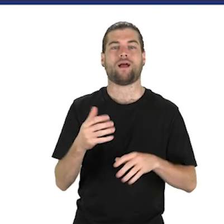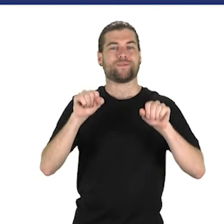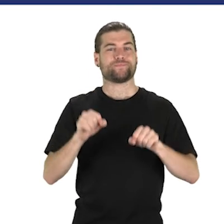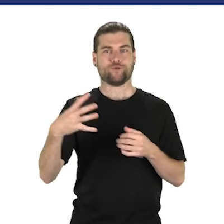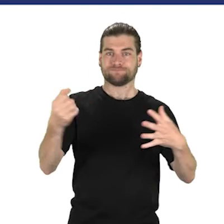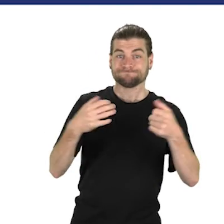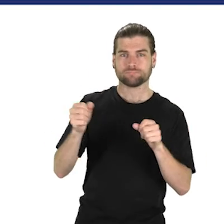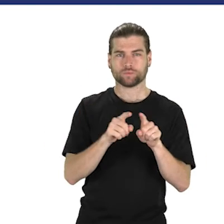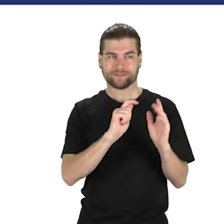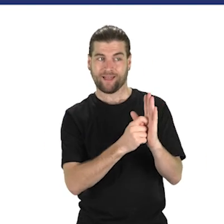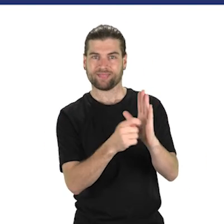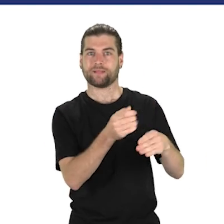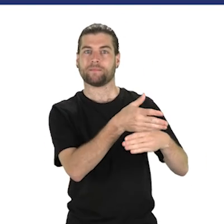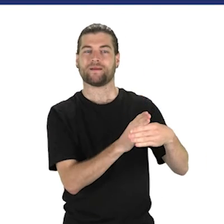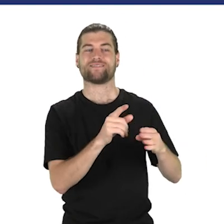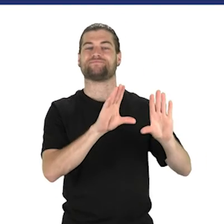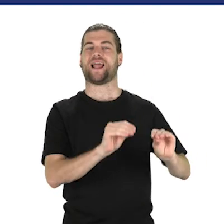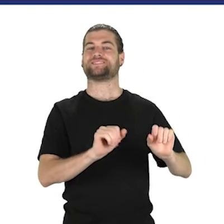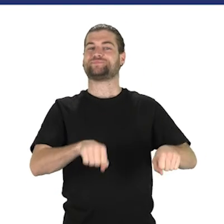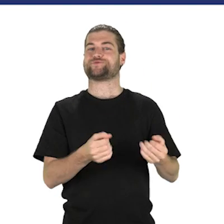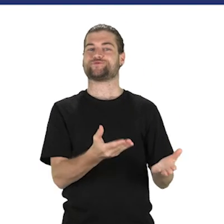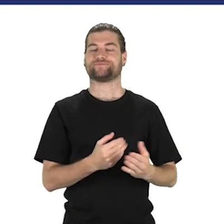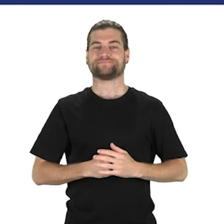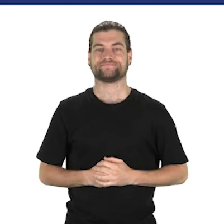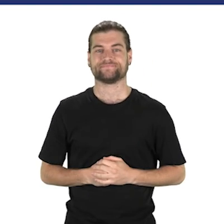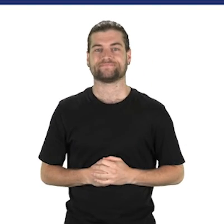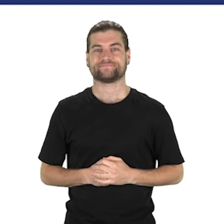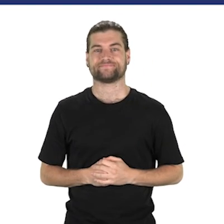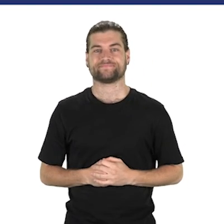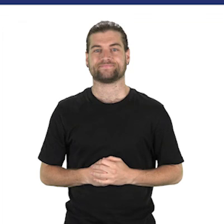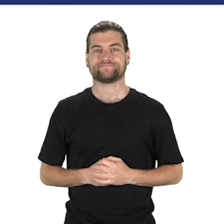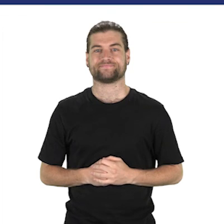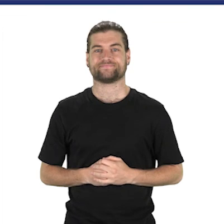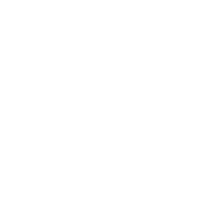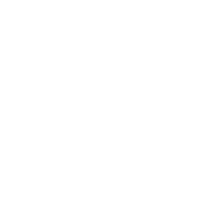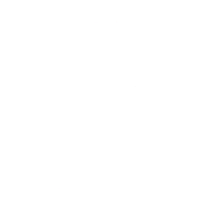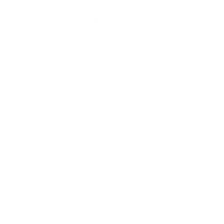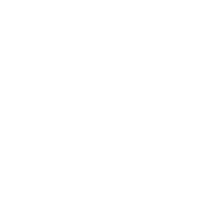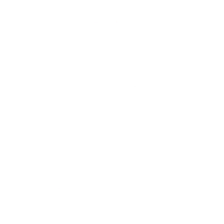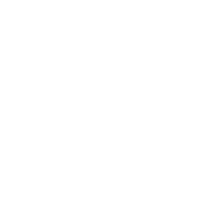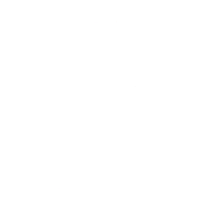partenariale pour que les recrutements puissent suivre et les places ouvrir aux dates prévues.